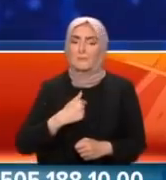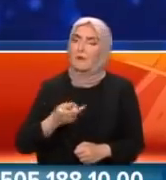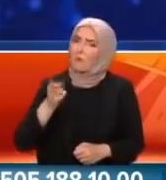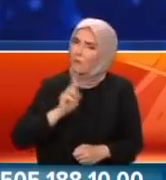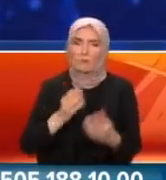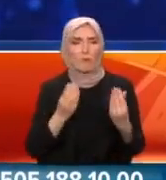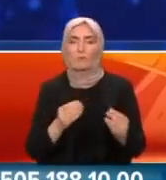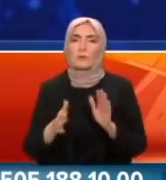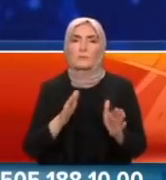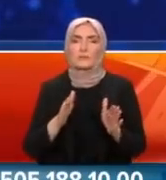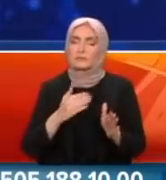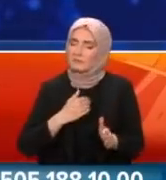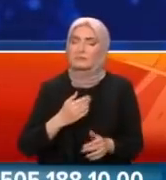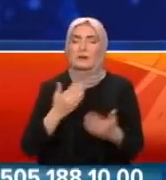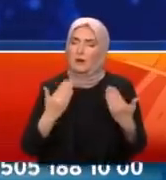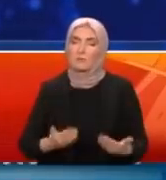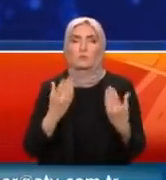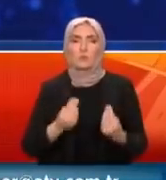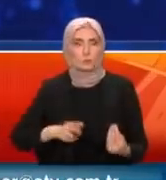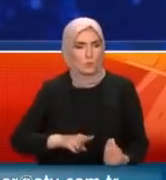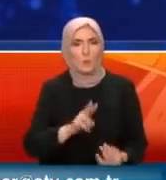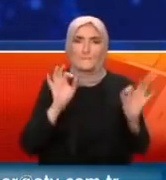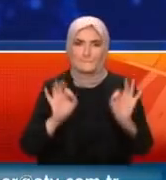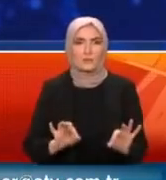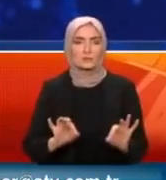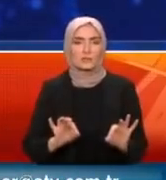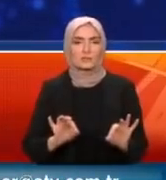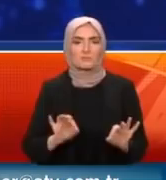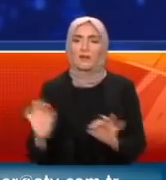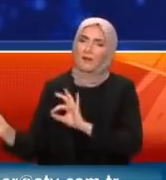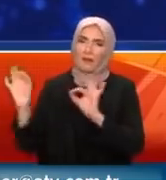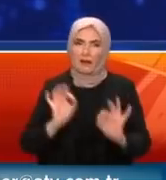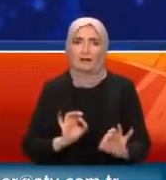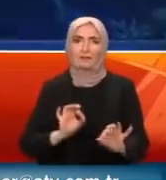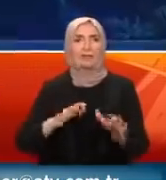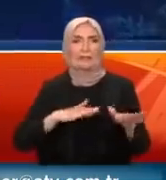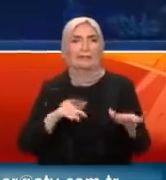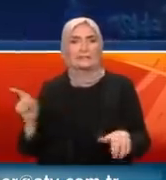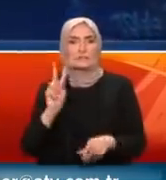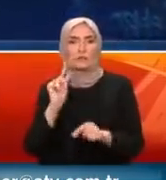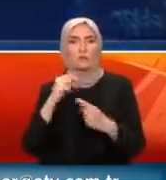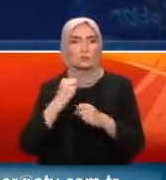yolda bizde Vurgun yemeği göz aldık ve alacağım